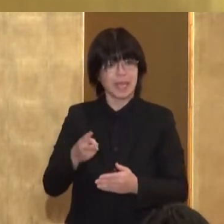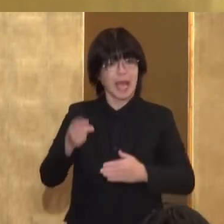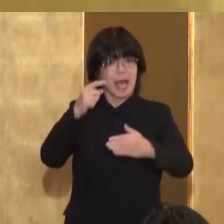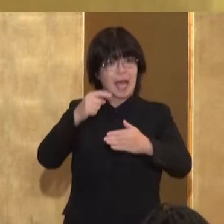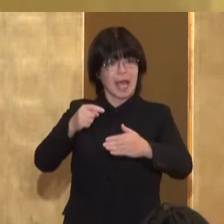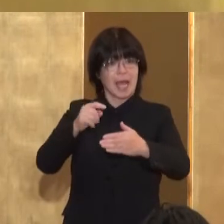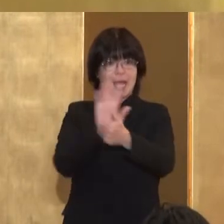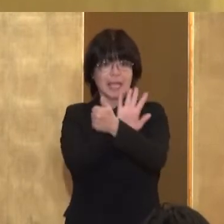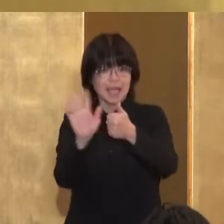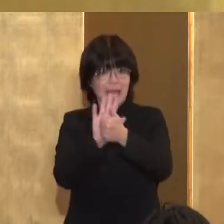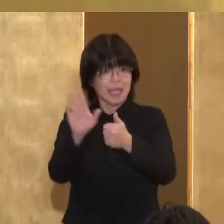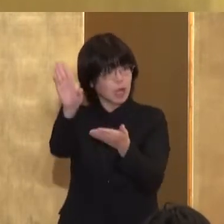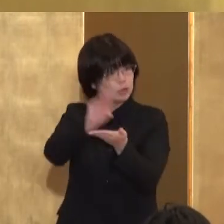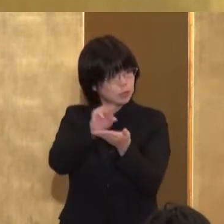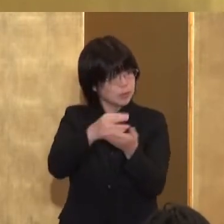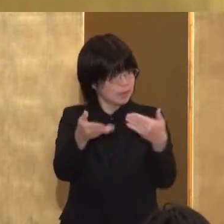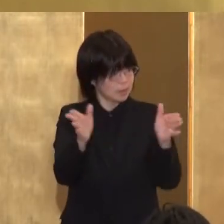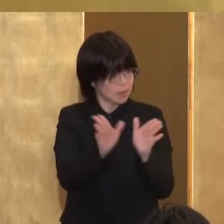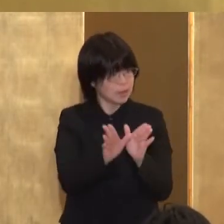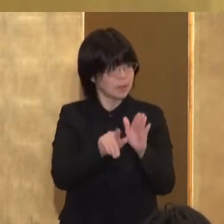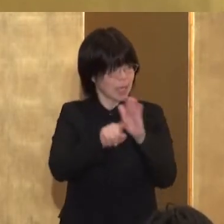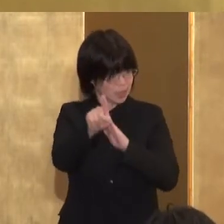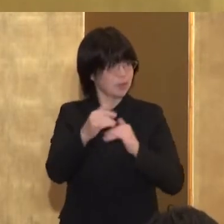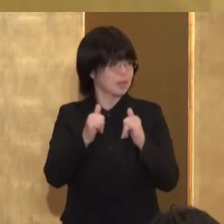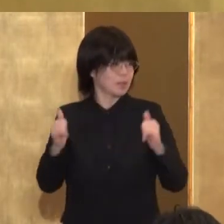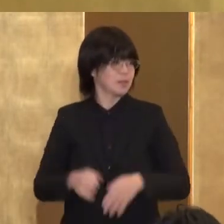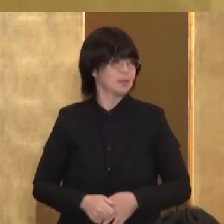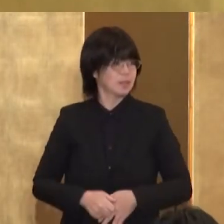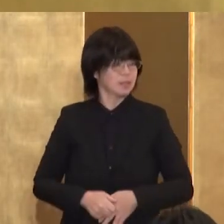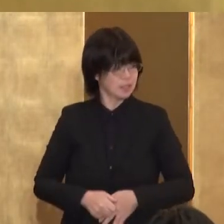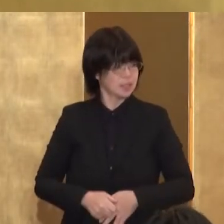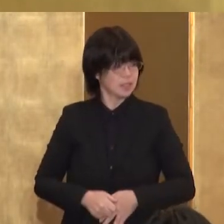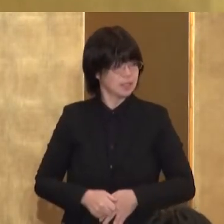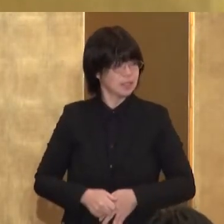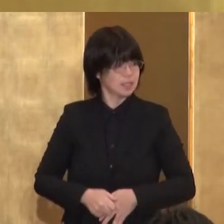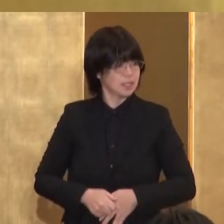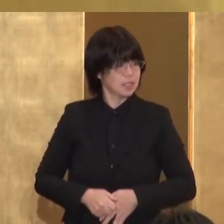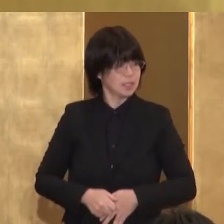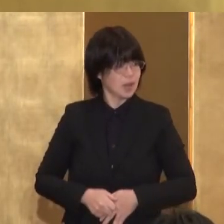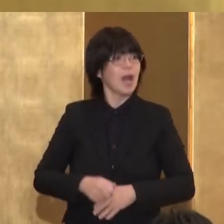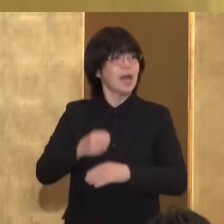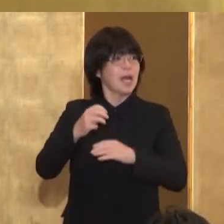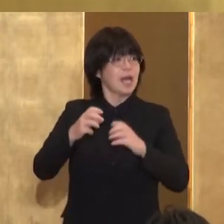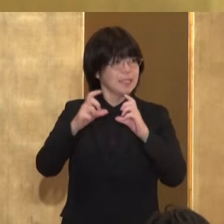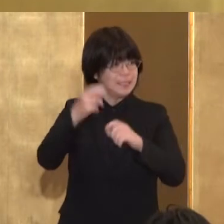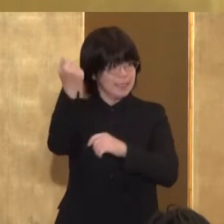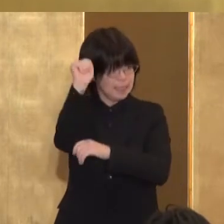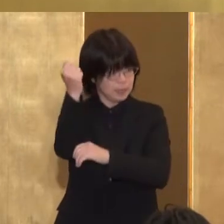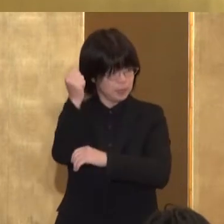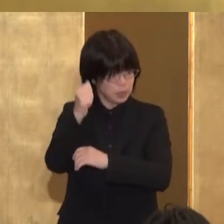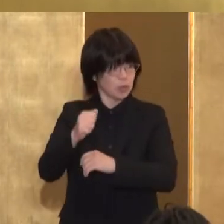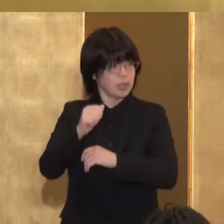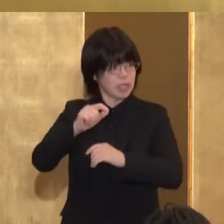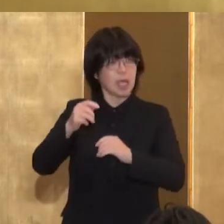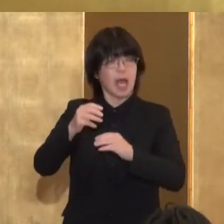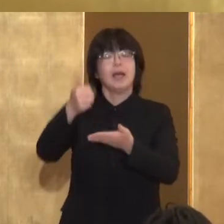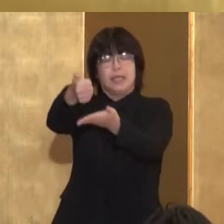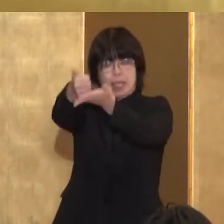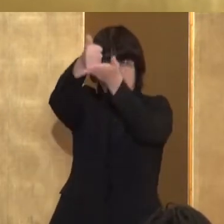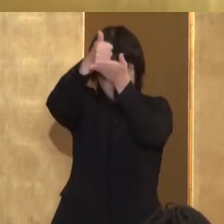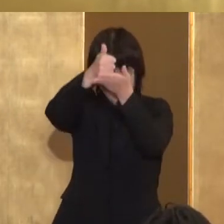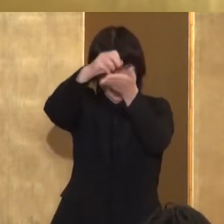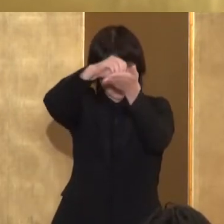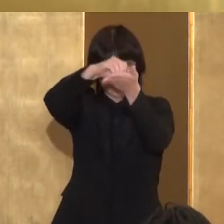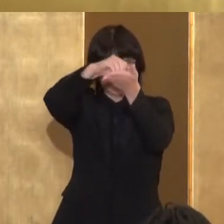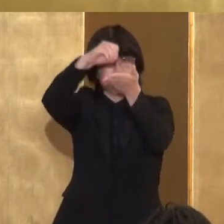会の方からいただきます。はい、どうぞ。 読売新聞の淵上です。昨年8月天皇陛下はタイの意向を示唆